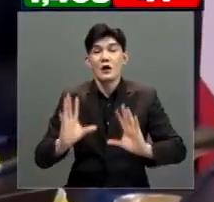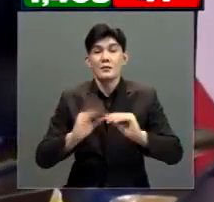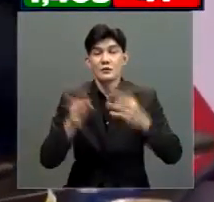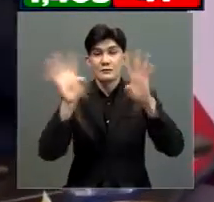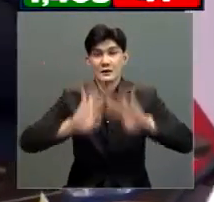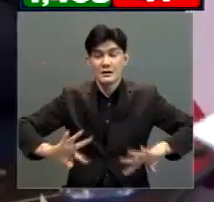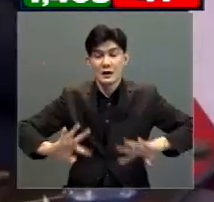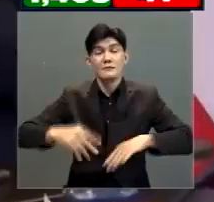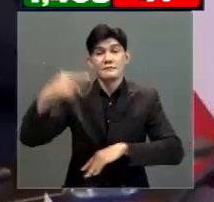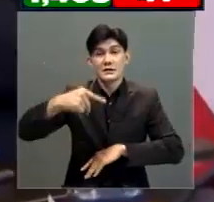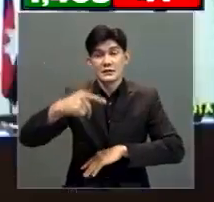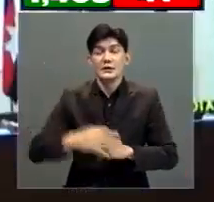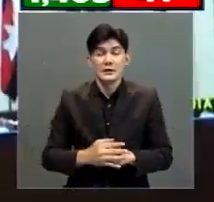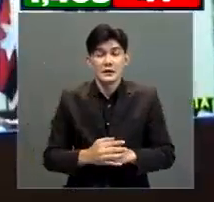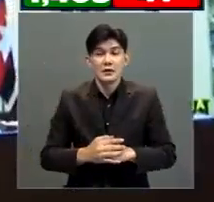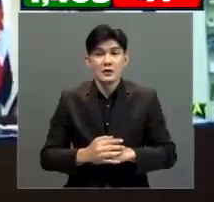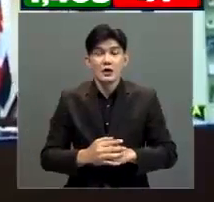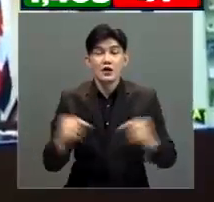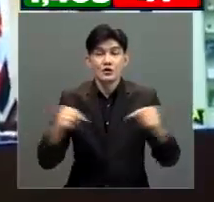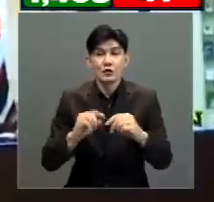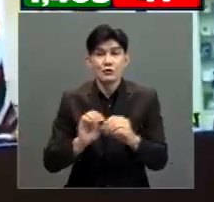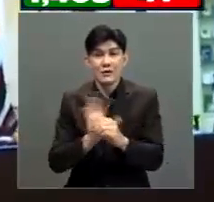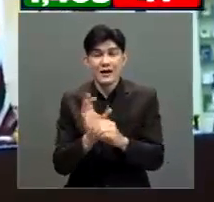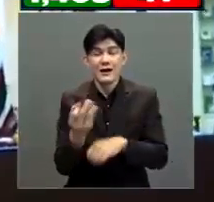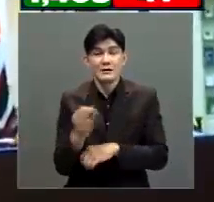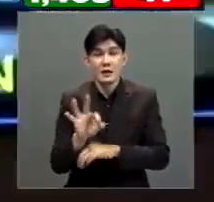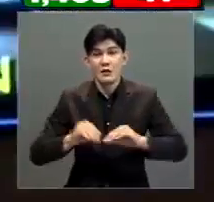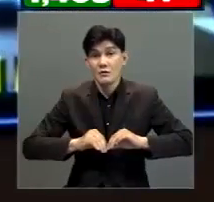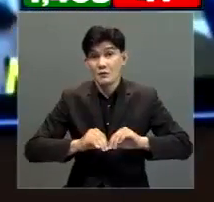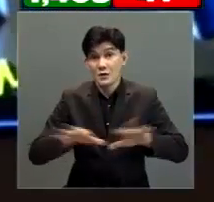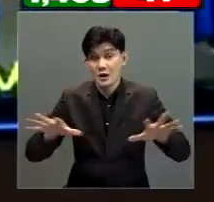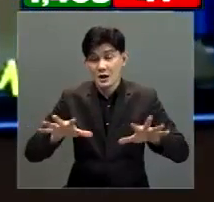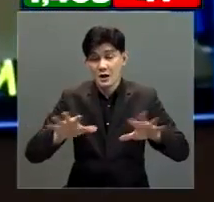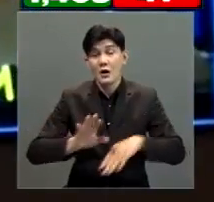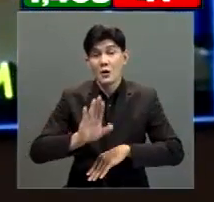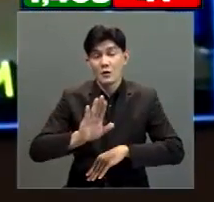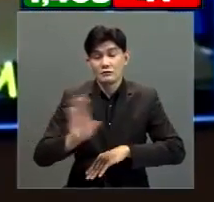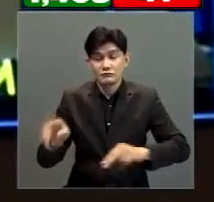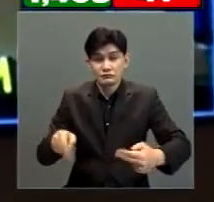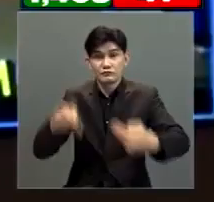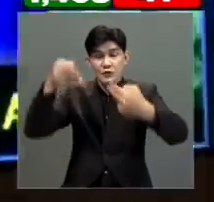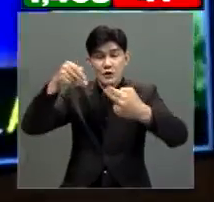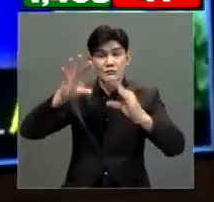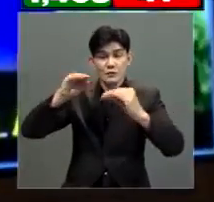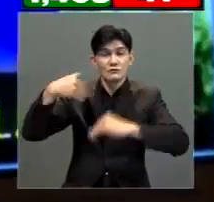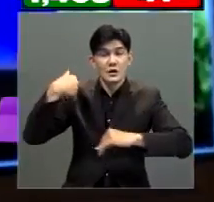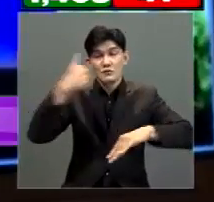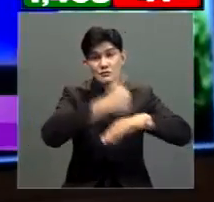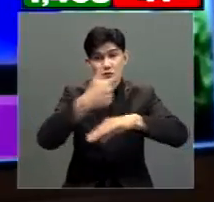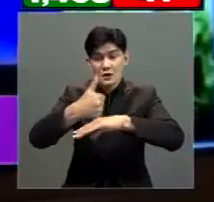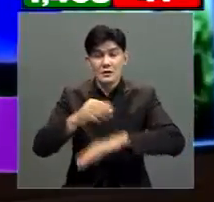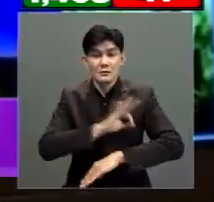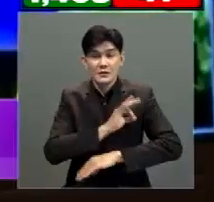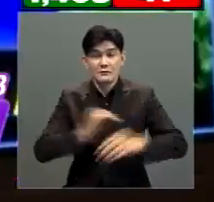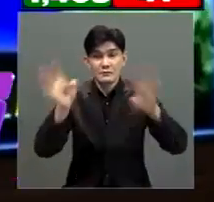าเซียนสมัยพิเศษว่าด้วยการแพร่ระบาดของโรคติดต่อโควิด -19 ผ่านระบบการประชุมทางไกลร่วมกับผู้นำประเทศสมาชิ